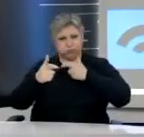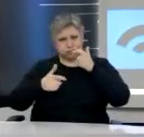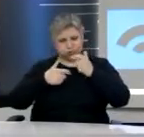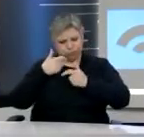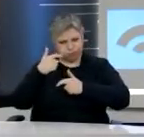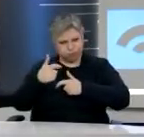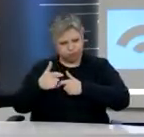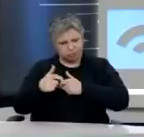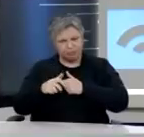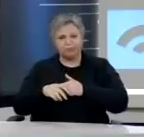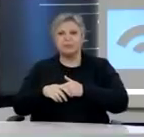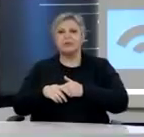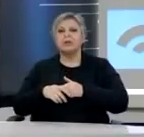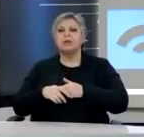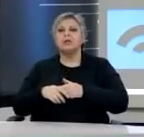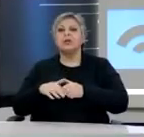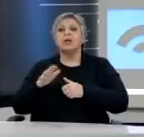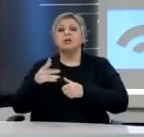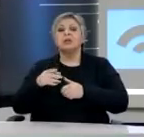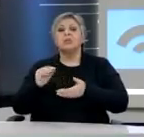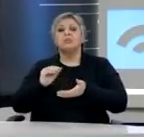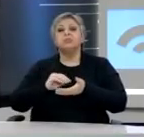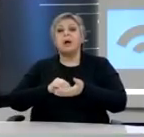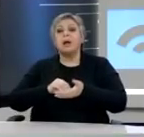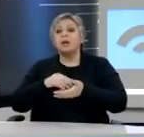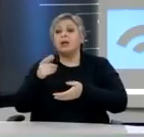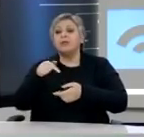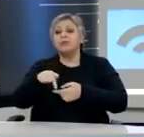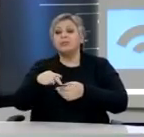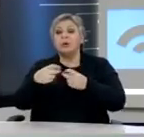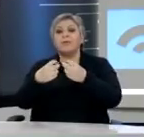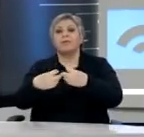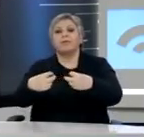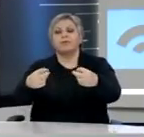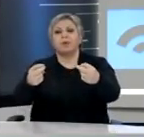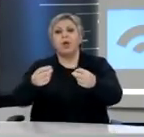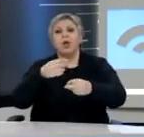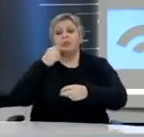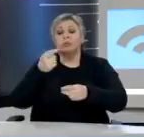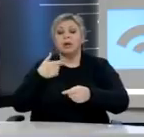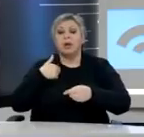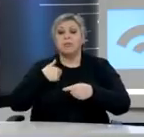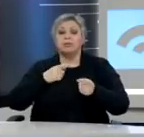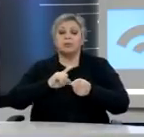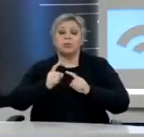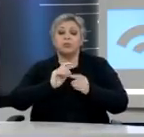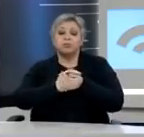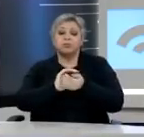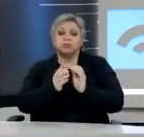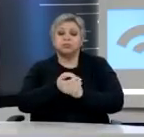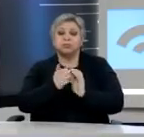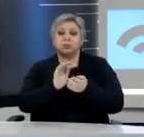εδώ στα επιχειρήματα χωρίς βάση περί συναλλαγών και υπόγειων διαδρομών που αναπαράγεται για